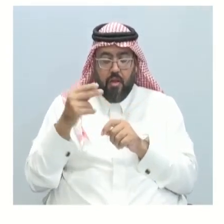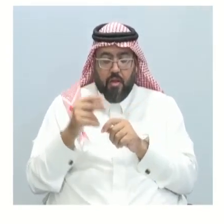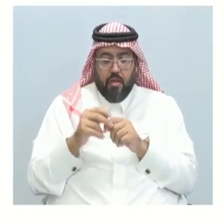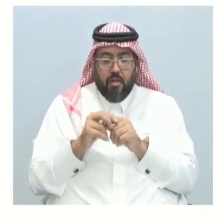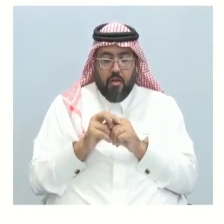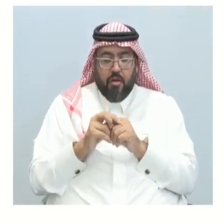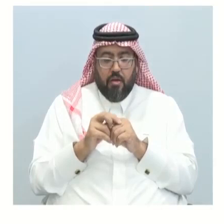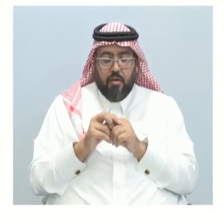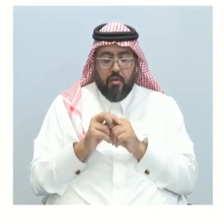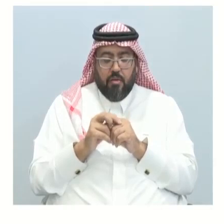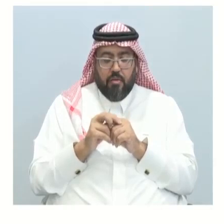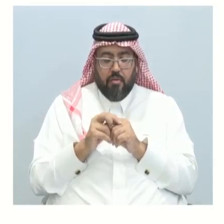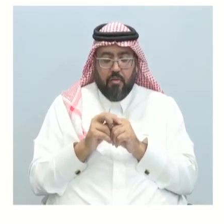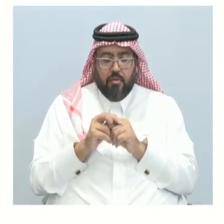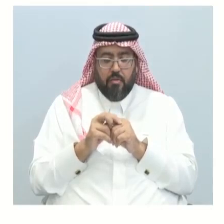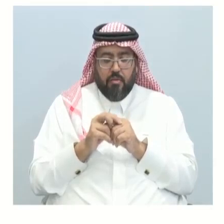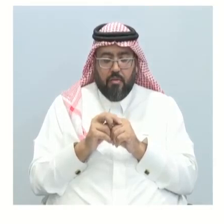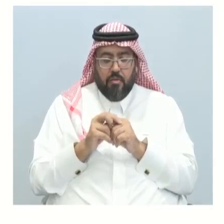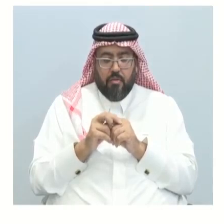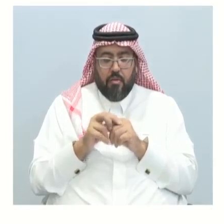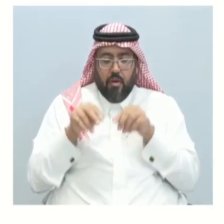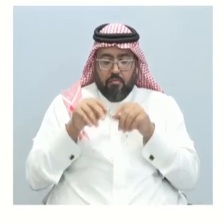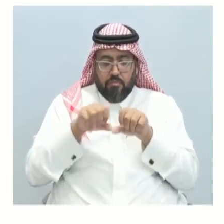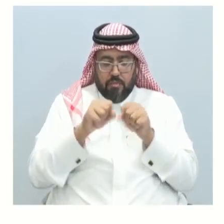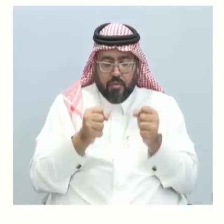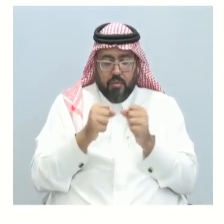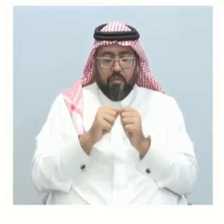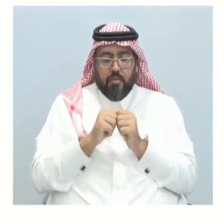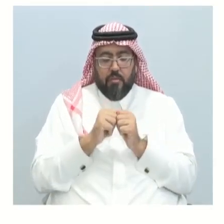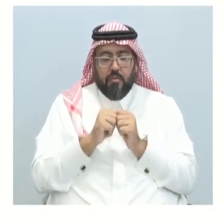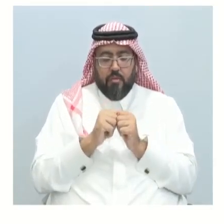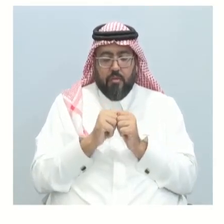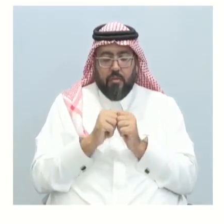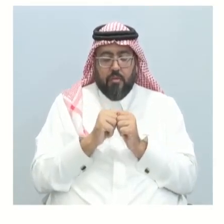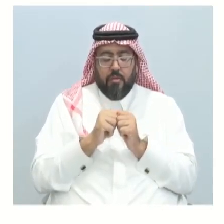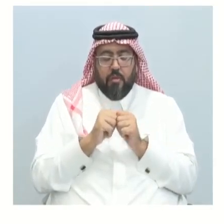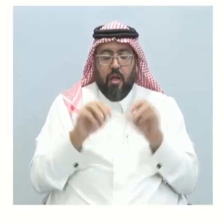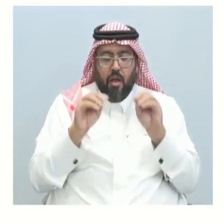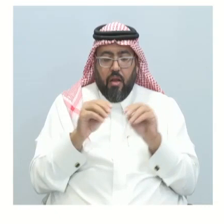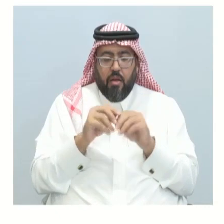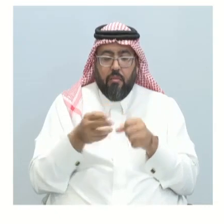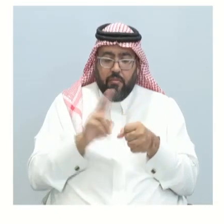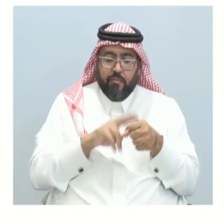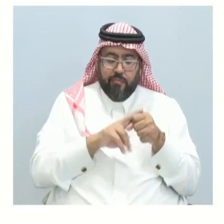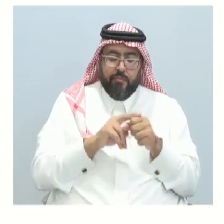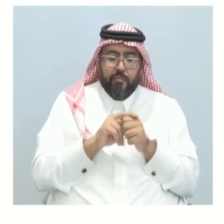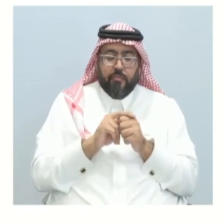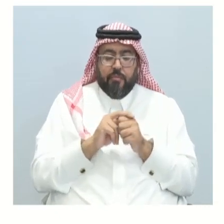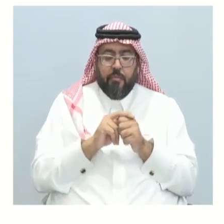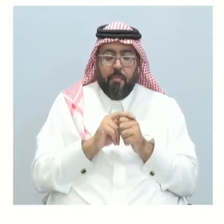وان اعوج شيء في الظلع اعلاه فان ذهبت تقيمه كسرت وان تركته لم يزل ا وج ثم ايضا كرر